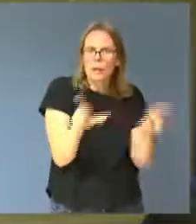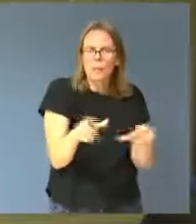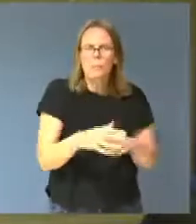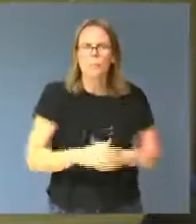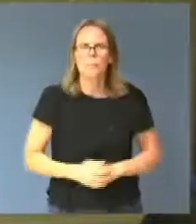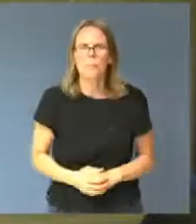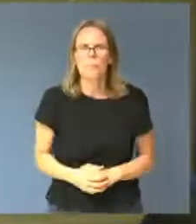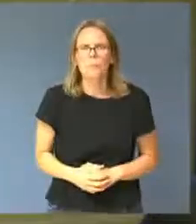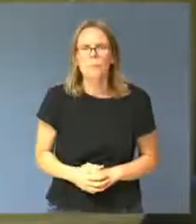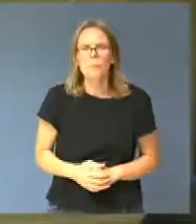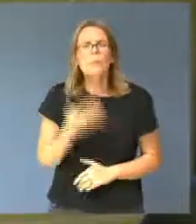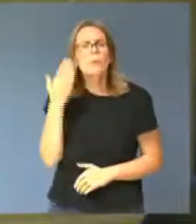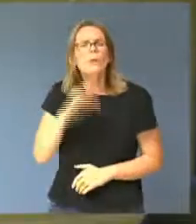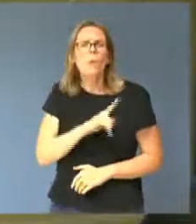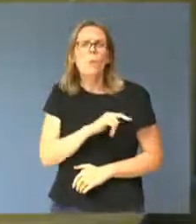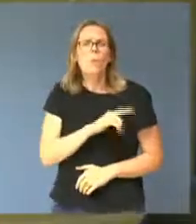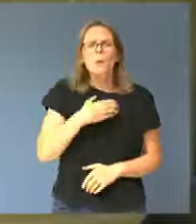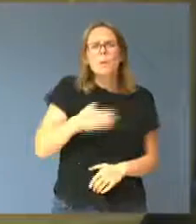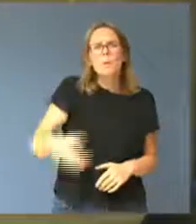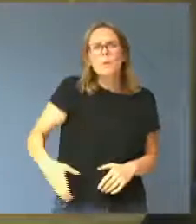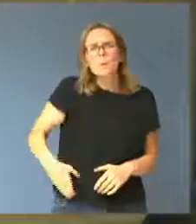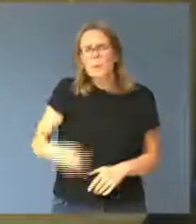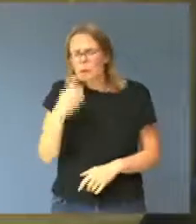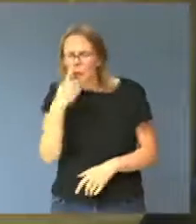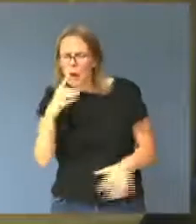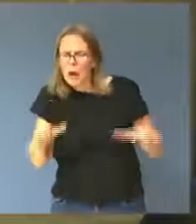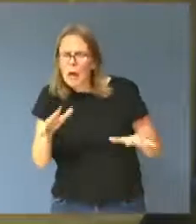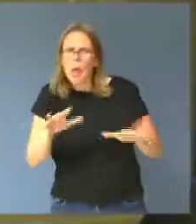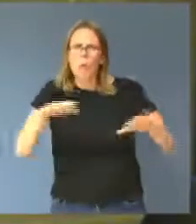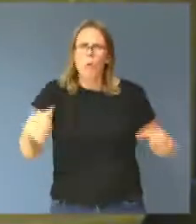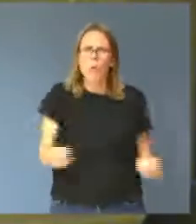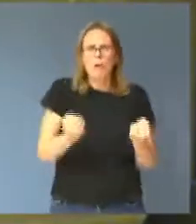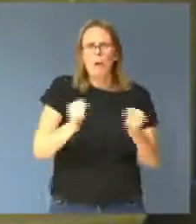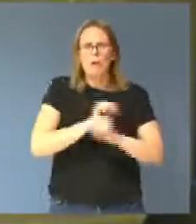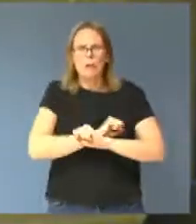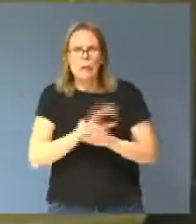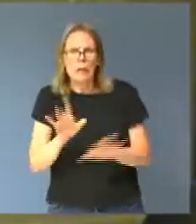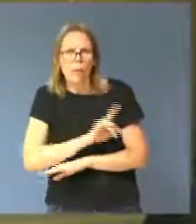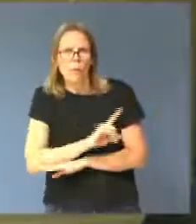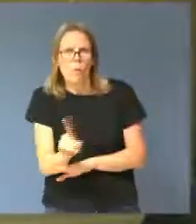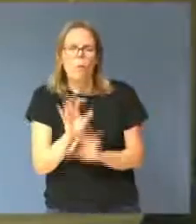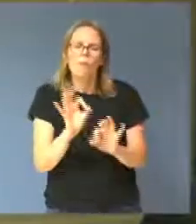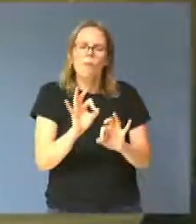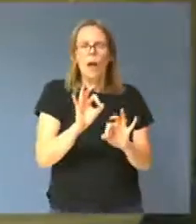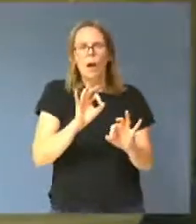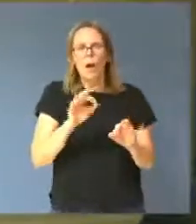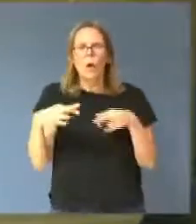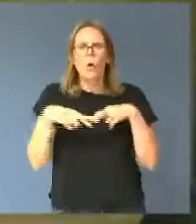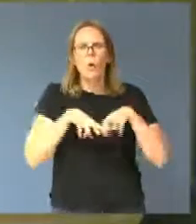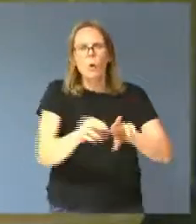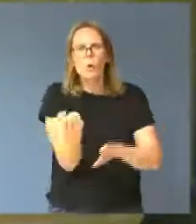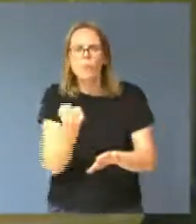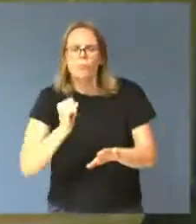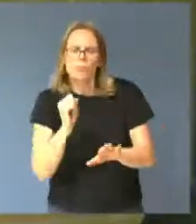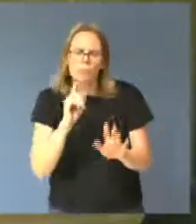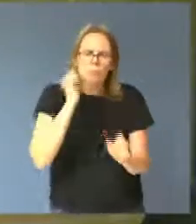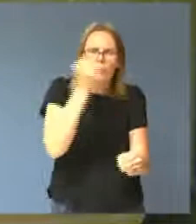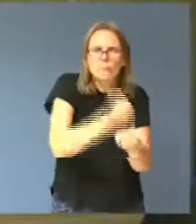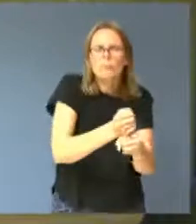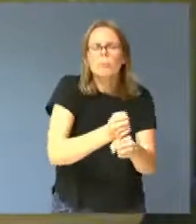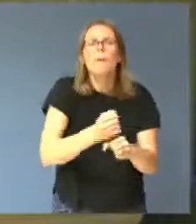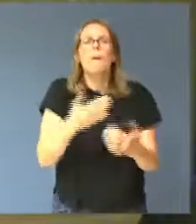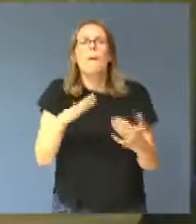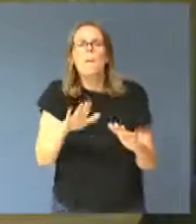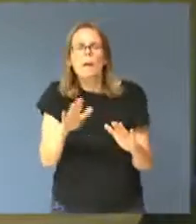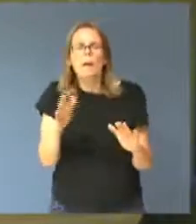compétence de la police municipale n'est pas clairement définie en ce qui concerne les contrôles des infractions routières, mais dans les communes,